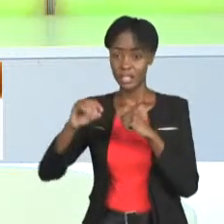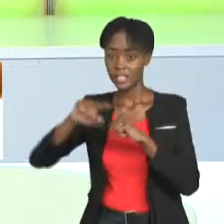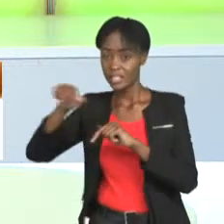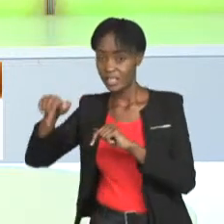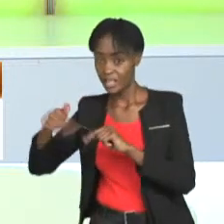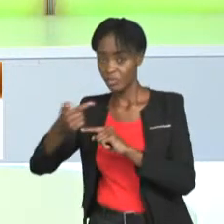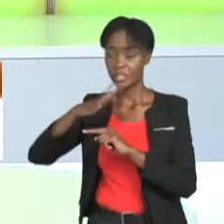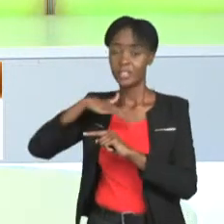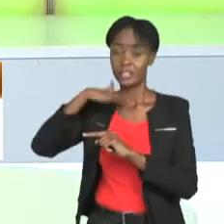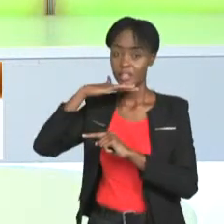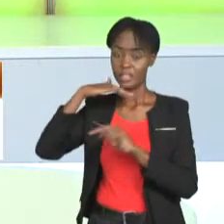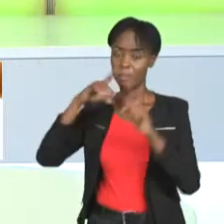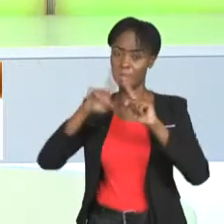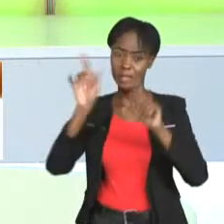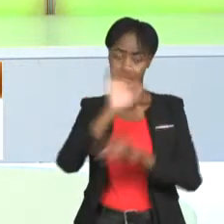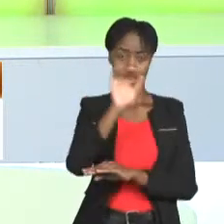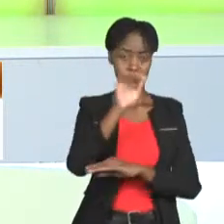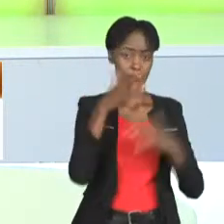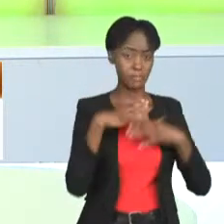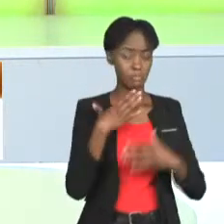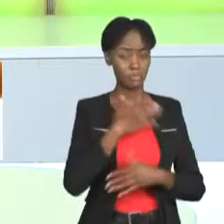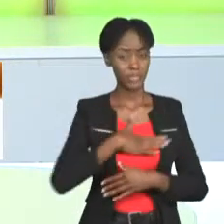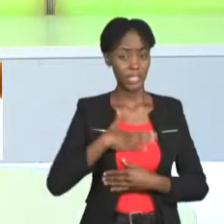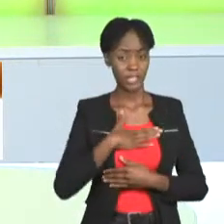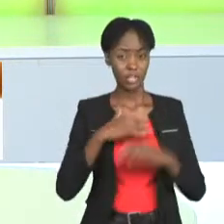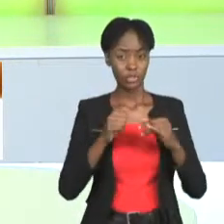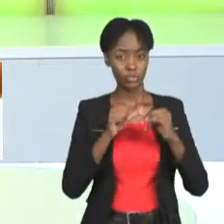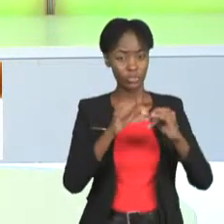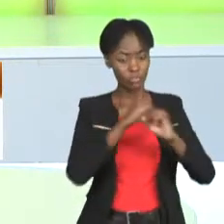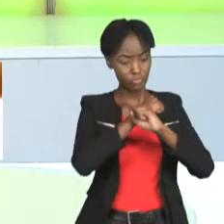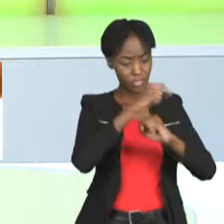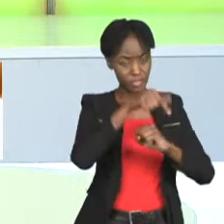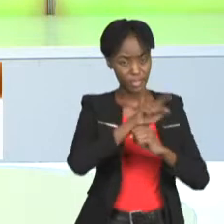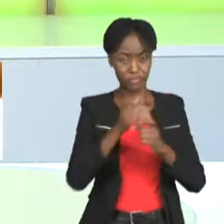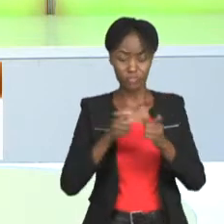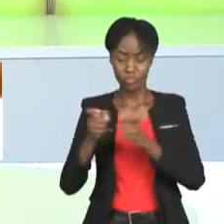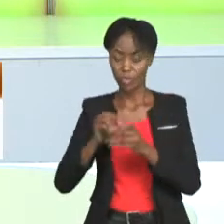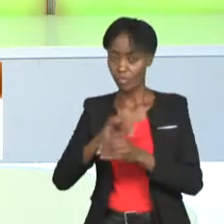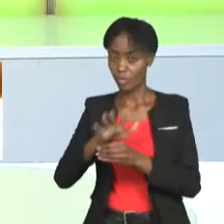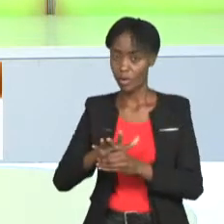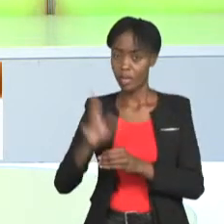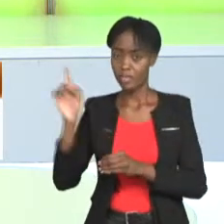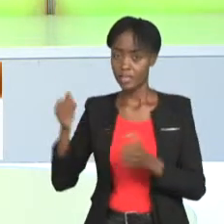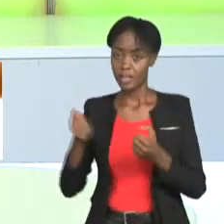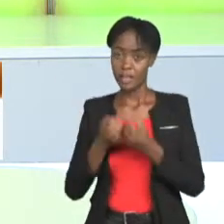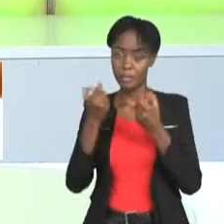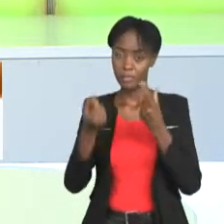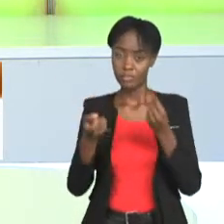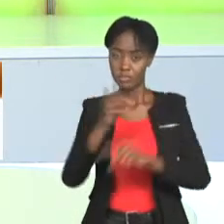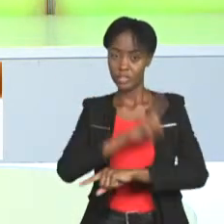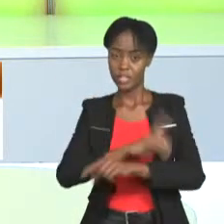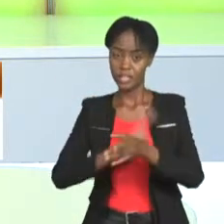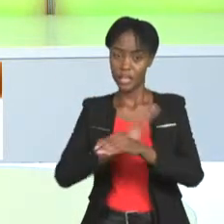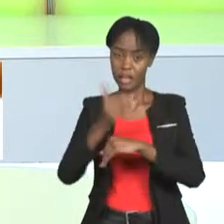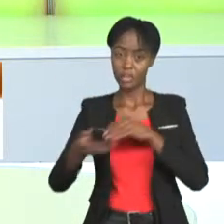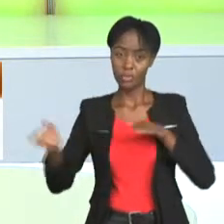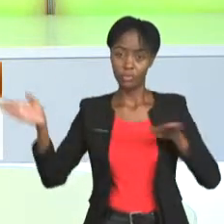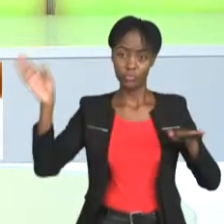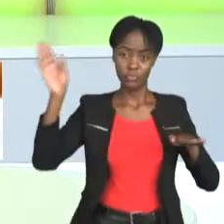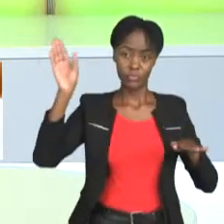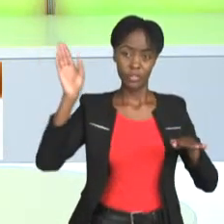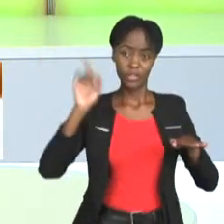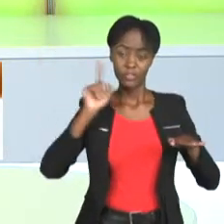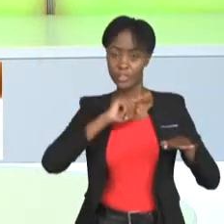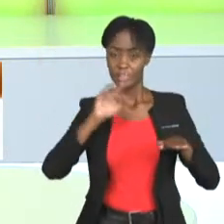Aidha, amehimiza wananchi nchini humo kutia juhudi ili kukabili janga hilo. Haya yanajiri siku chache tu baada ya Biden kuapishwa rasmi kama rais